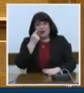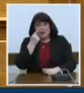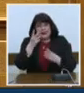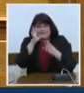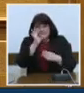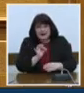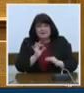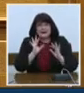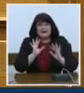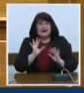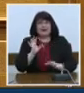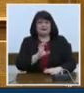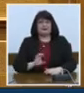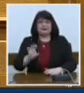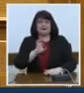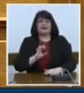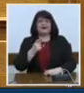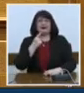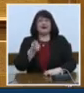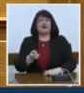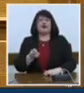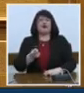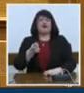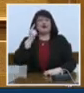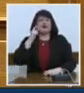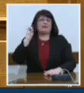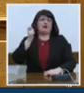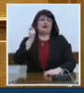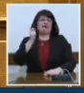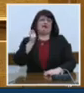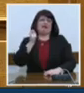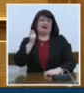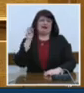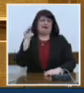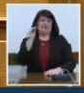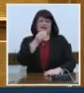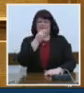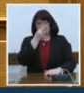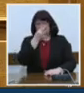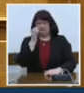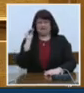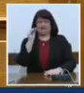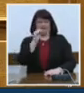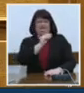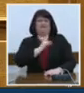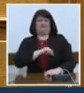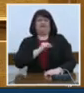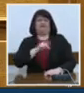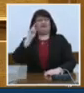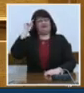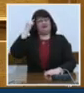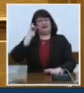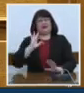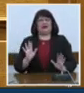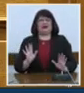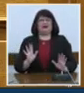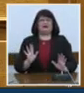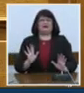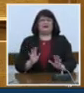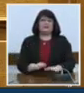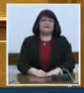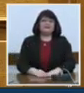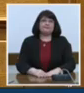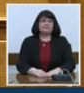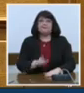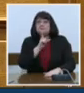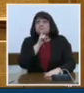να μην παίρνει τη μορφή χυδαίας πολιτικής εκμετάλλευσης, που με τεχνητούς διαγωνισμούς τι επιτυχαίνει τελικά. Να φημώνει